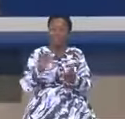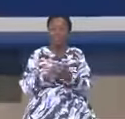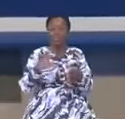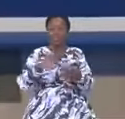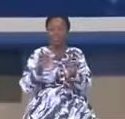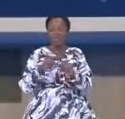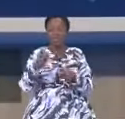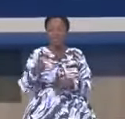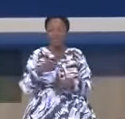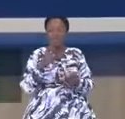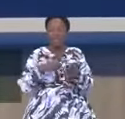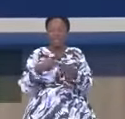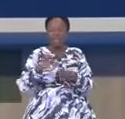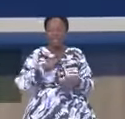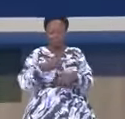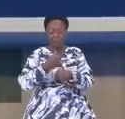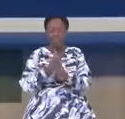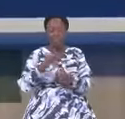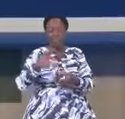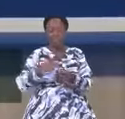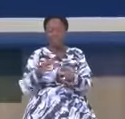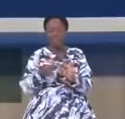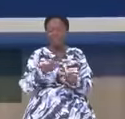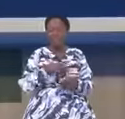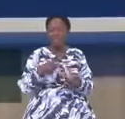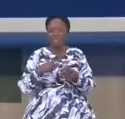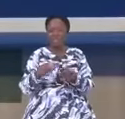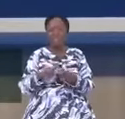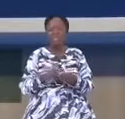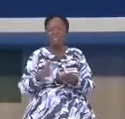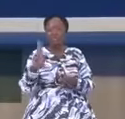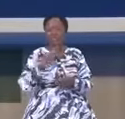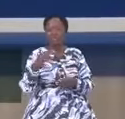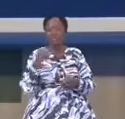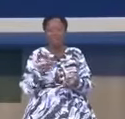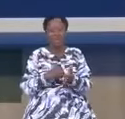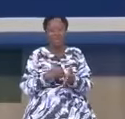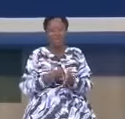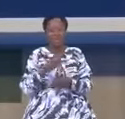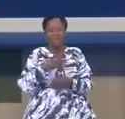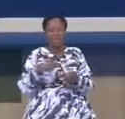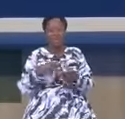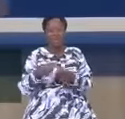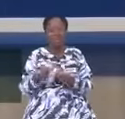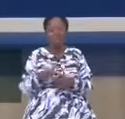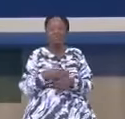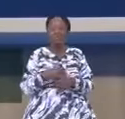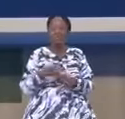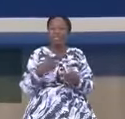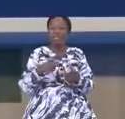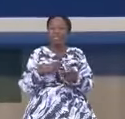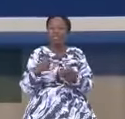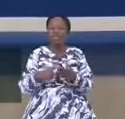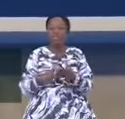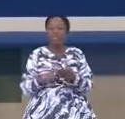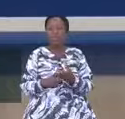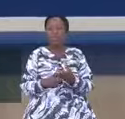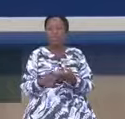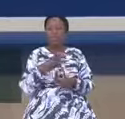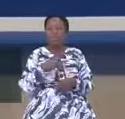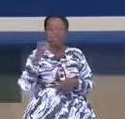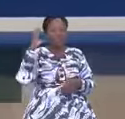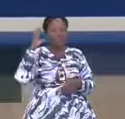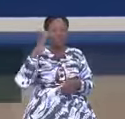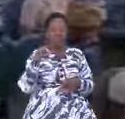piat potel à l'interprétation l'application et la victoire qu'ils ont eu tu auras cette victoire ce soir nombre